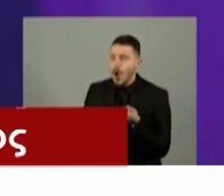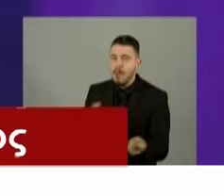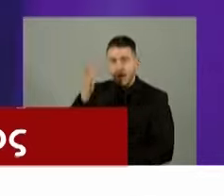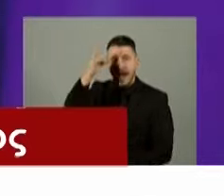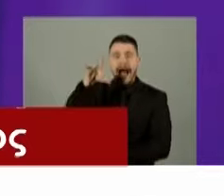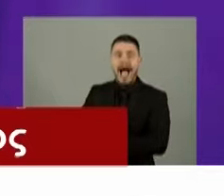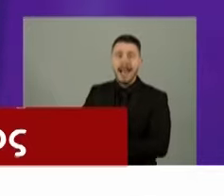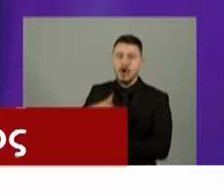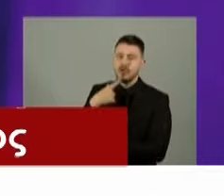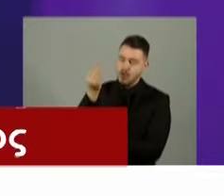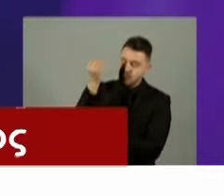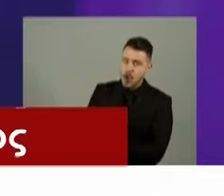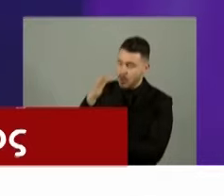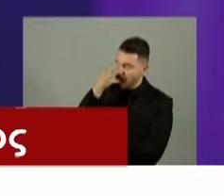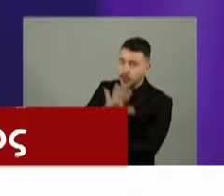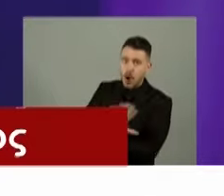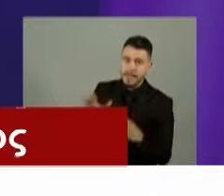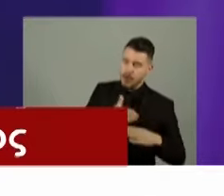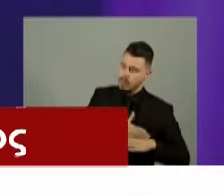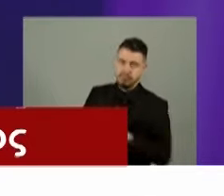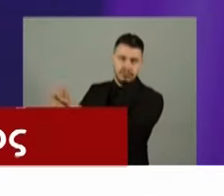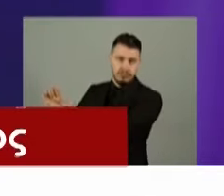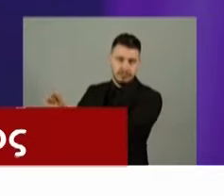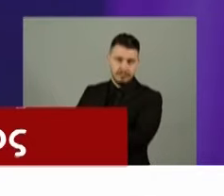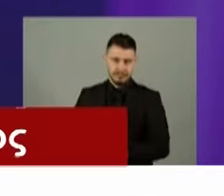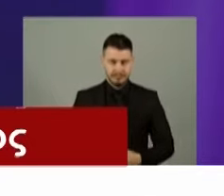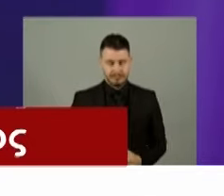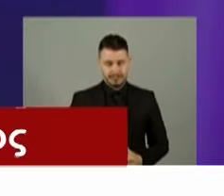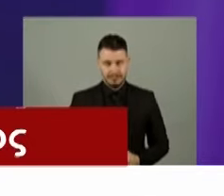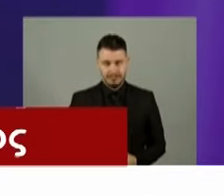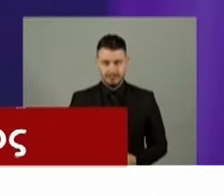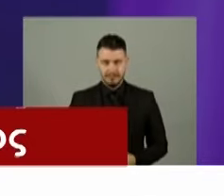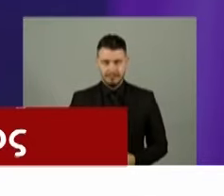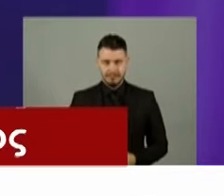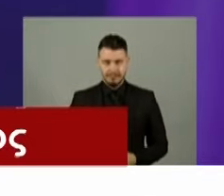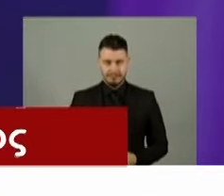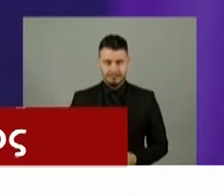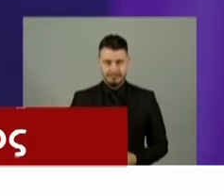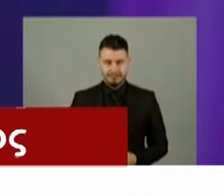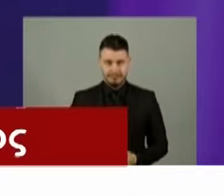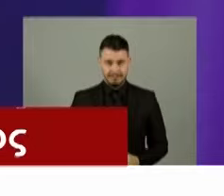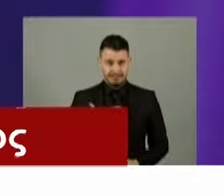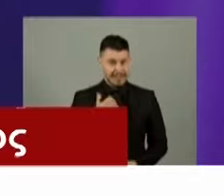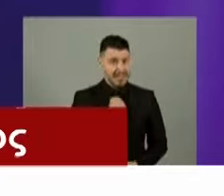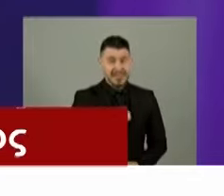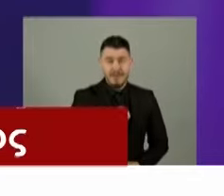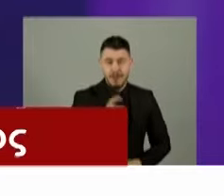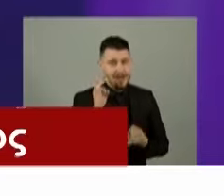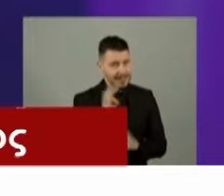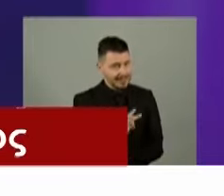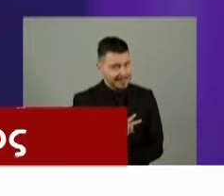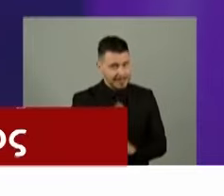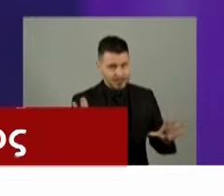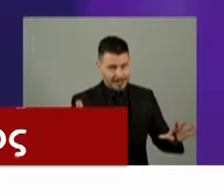οποίο δεν είχε βάλει ακριβώς, δεν είχε βάλει στο προηγούμενο νομοσχέδιο που είχε πει ότι θα ψηφίζει ο καθένας κατά συνείδηση και γενικότερα εντάξει.